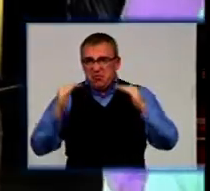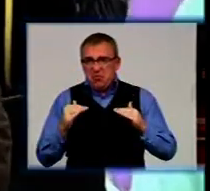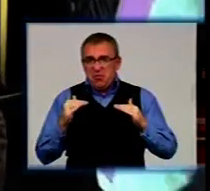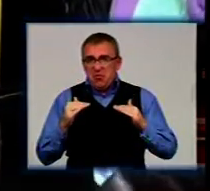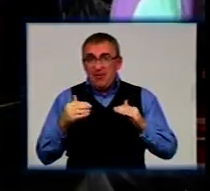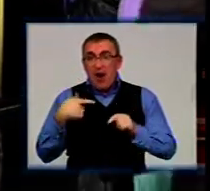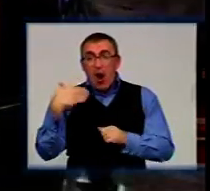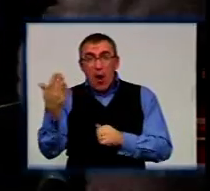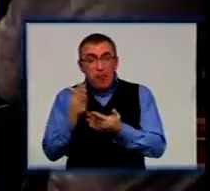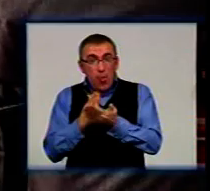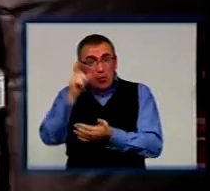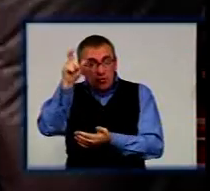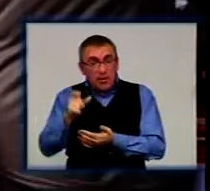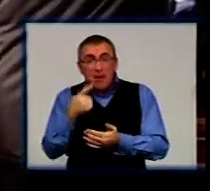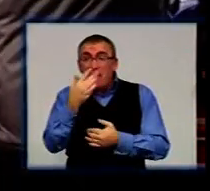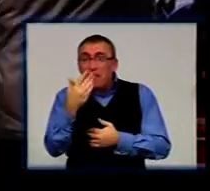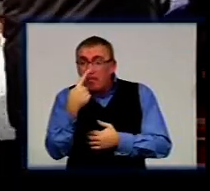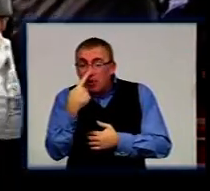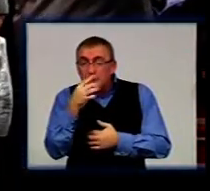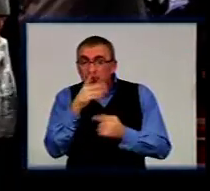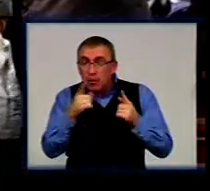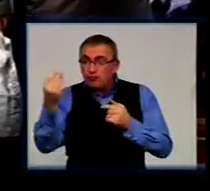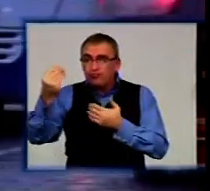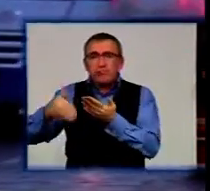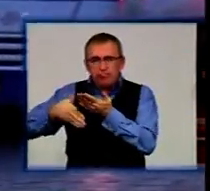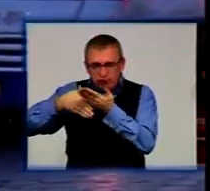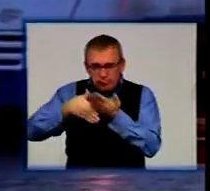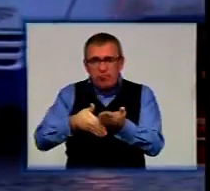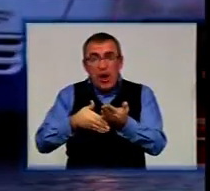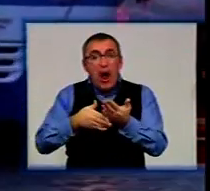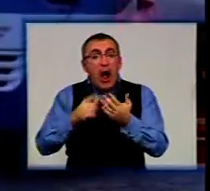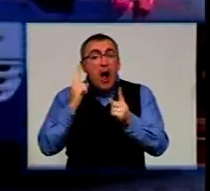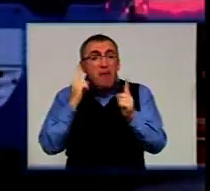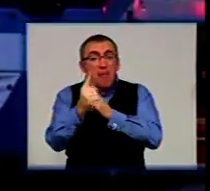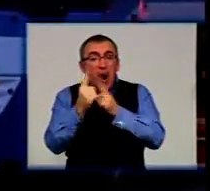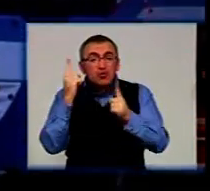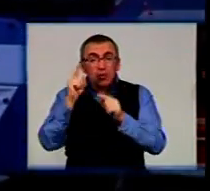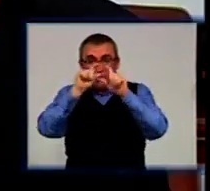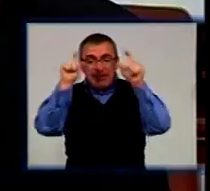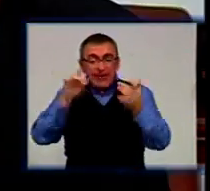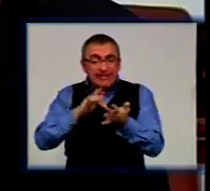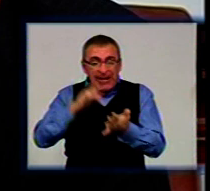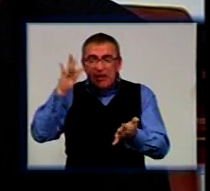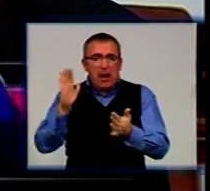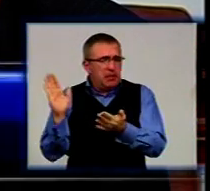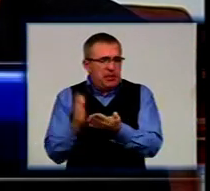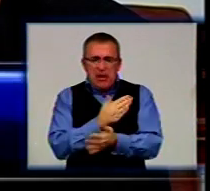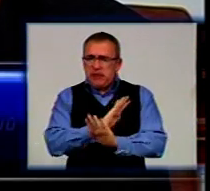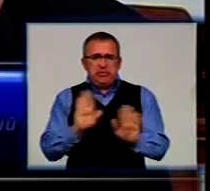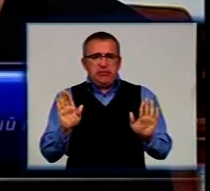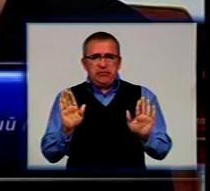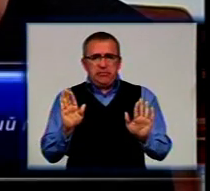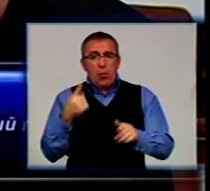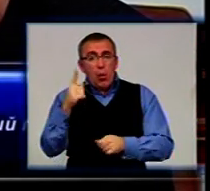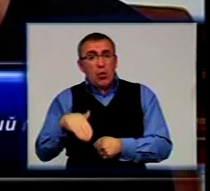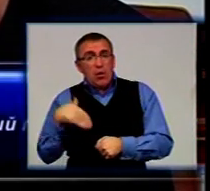свого ж боку посадовці запевняють, найближчим часом субвенція має надійти, а от маршруту центральний ніхто не зніматиме. З одної сторони, у